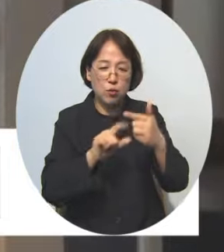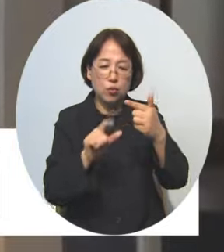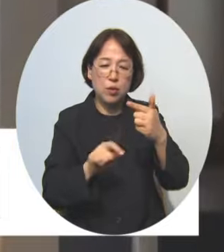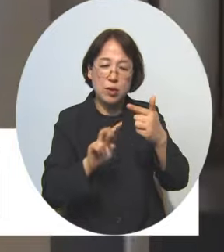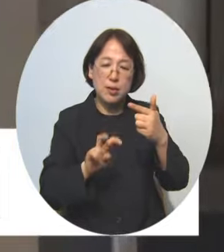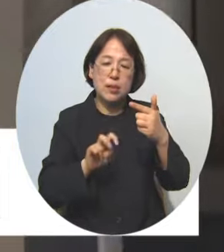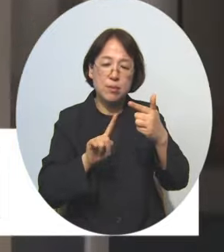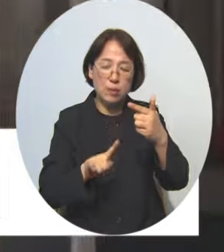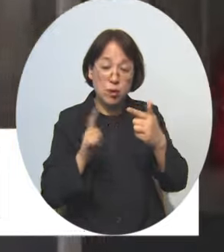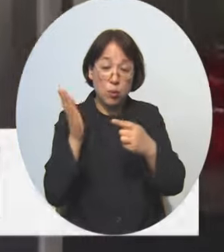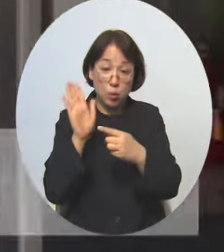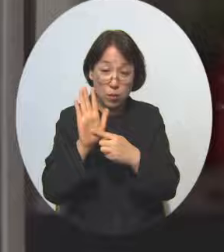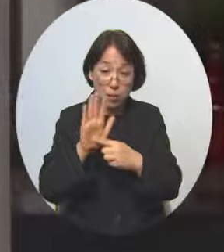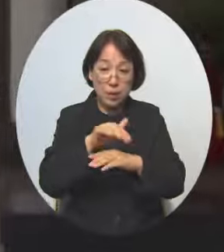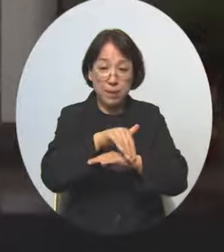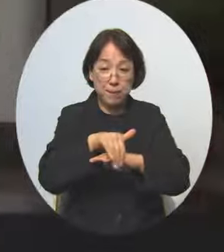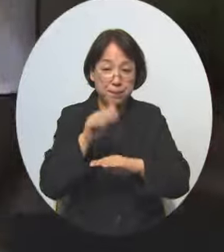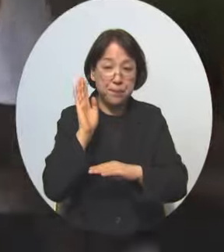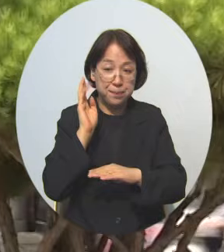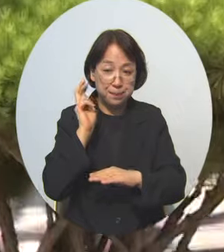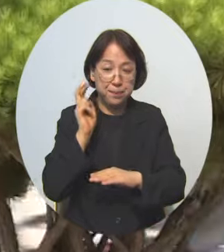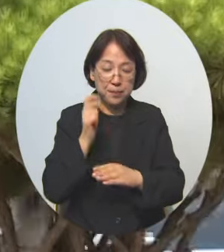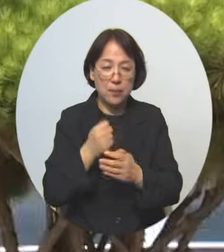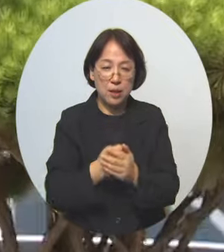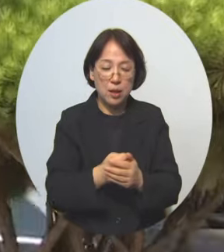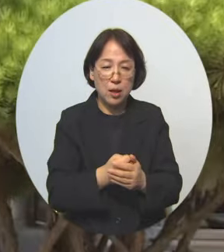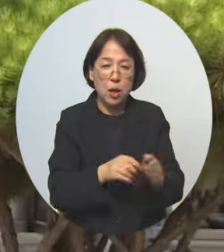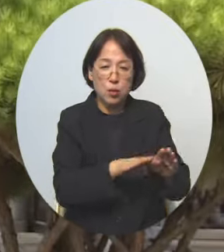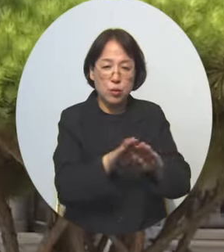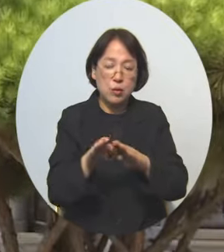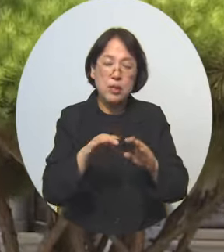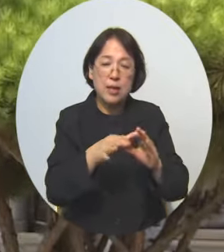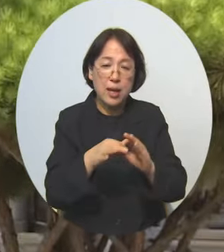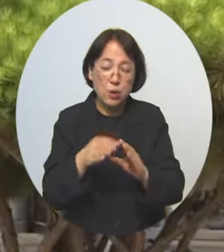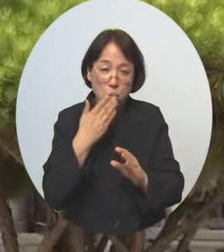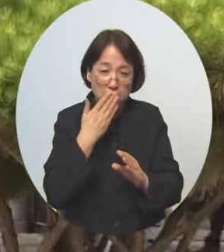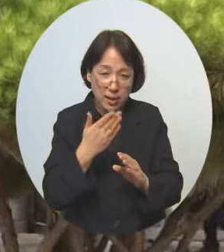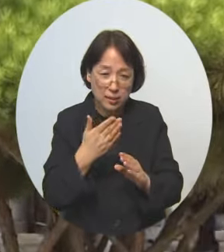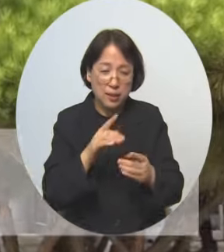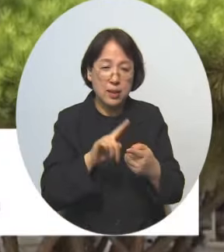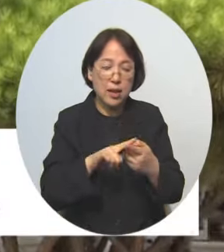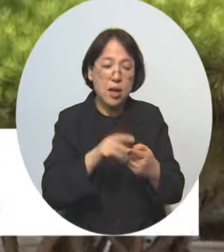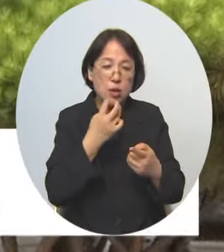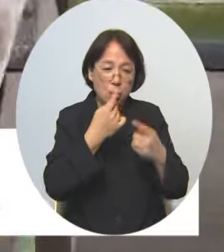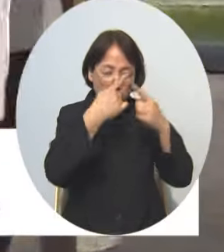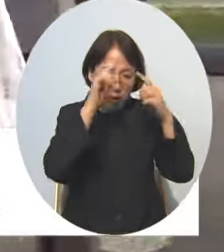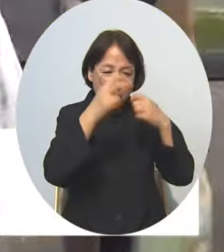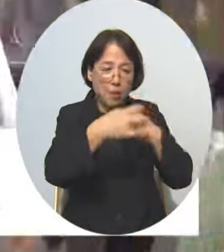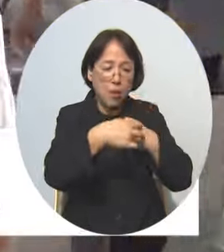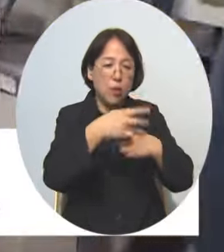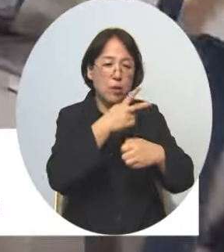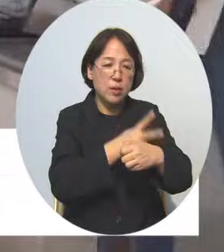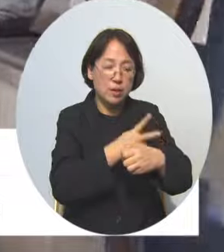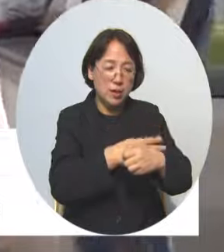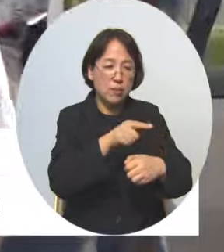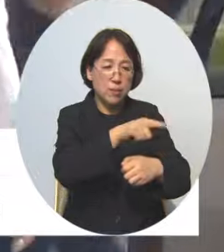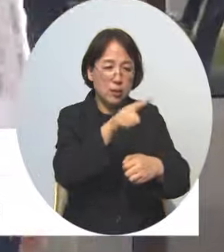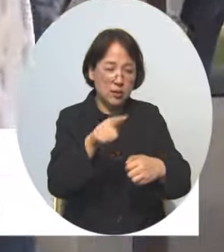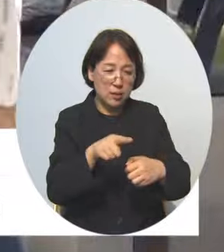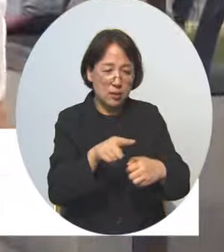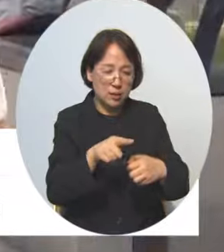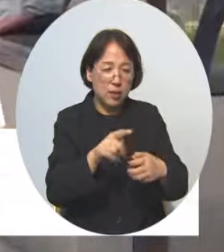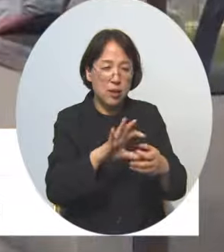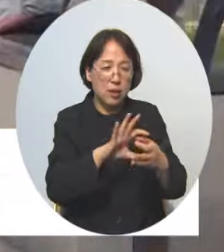21일 공개될 것으로 보입니다. 휴진 지속 가능성에 대해 서울대 교수 사이에서도 회의적인 반응이 나온 것으로